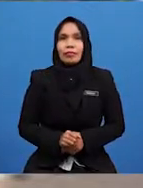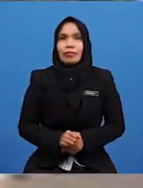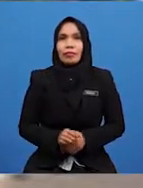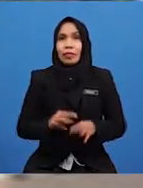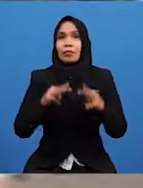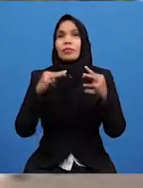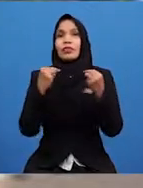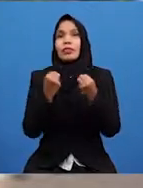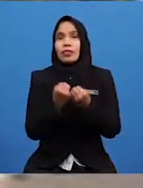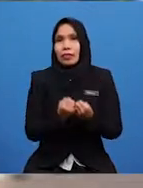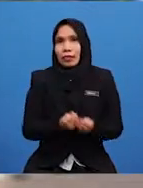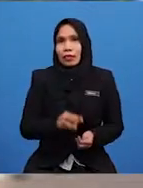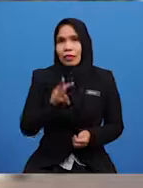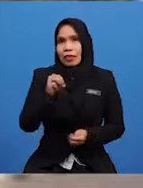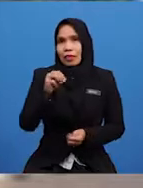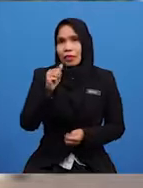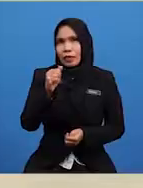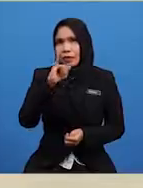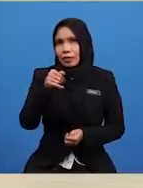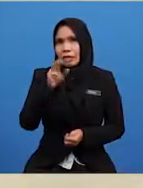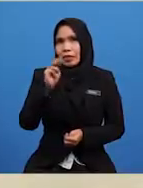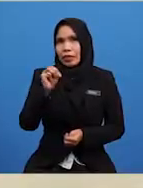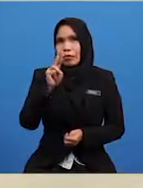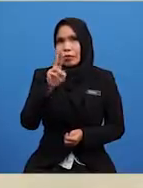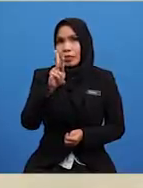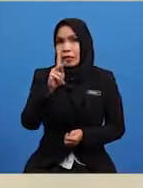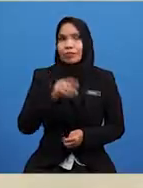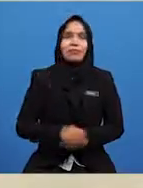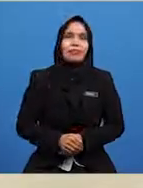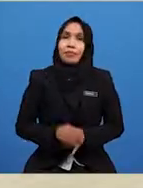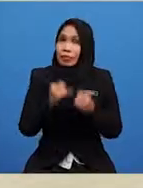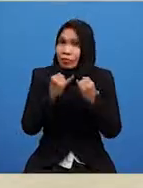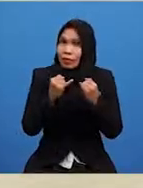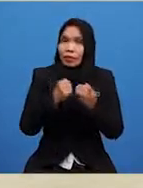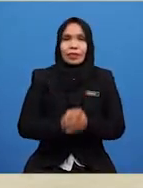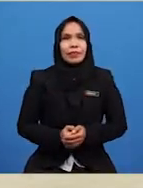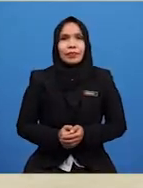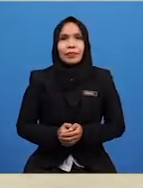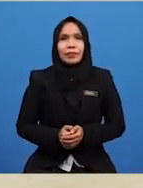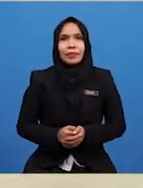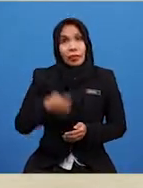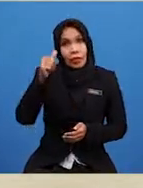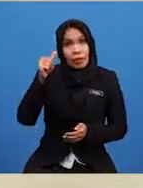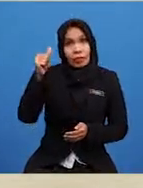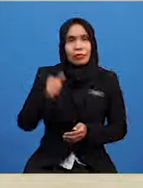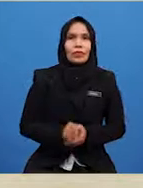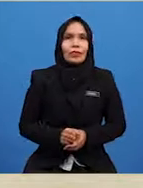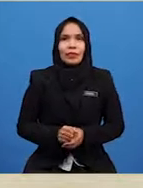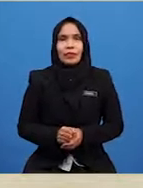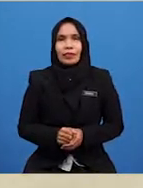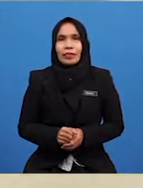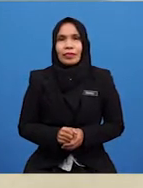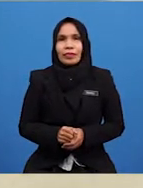daripada pelbagai suku dan bangsa. Akhir sekali, dalam aspek agama dapat mendorong